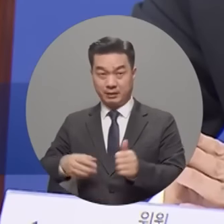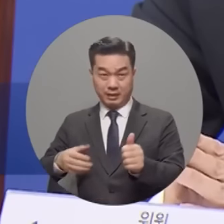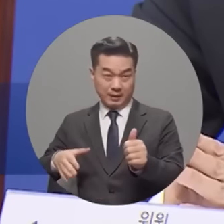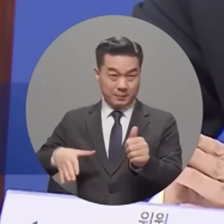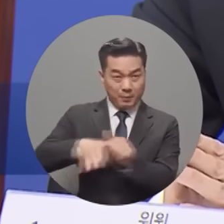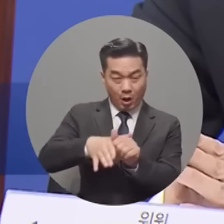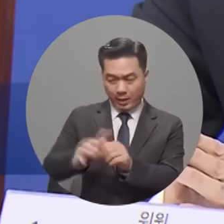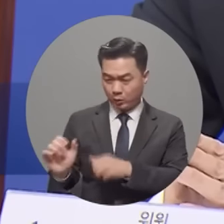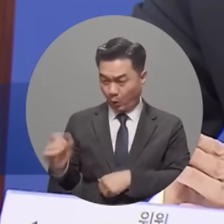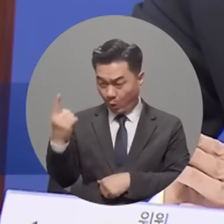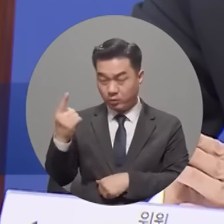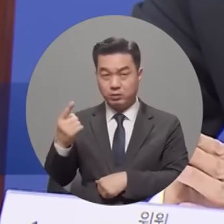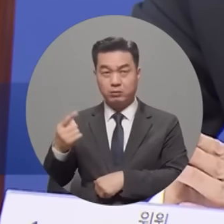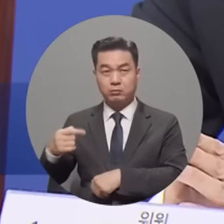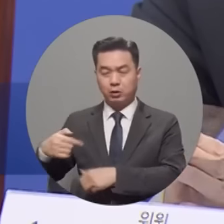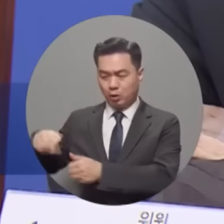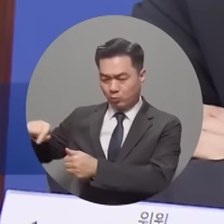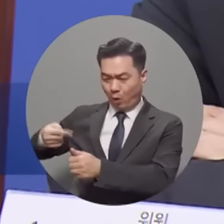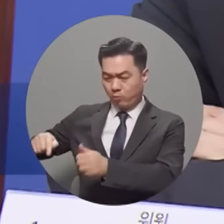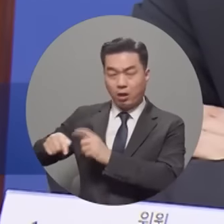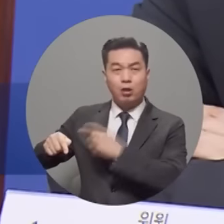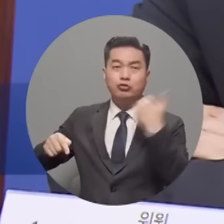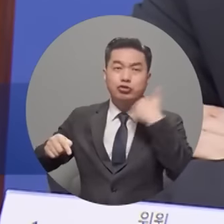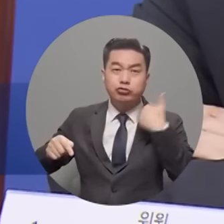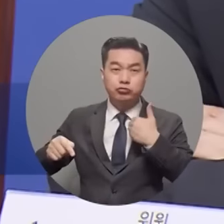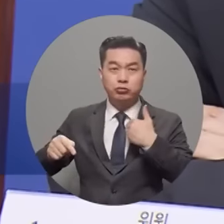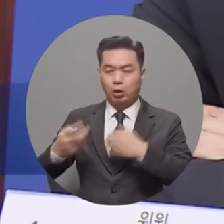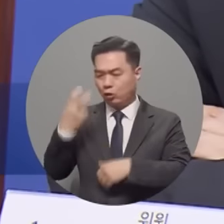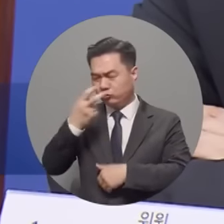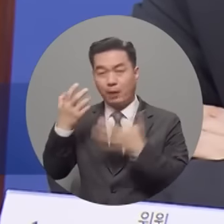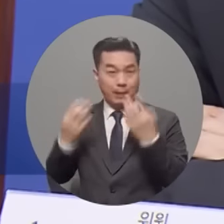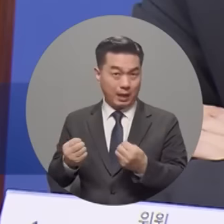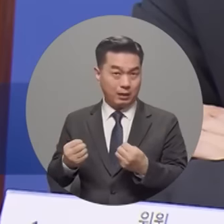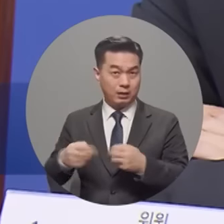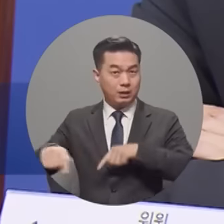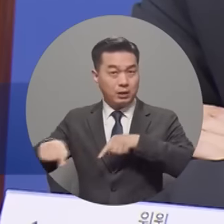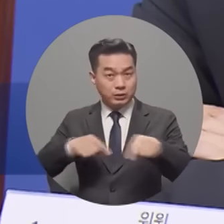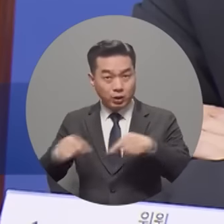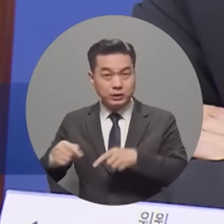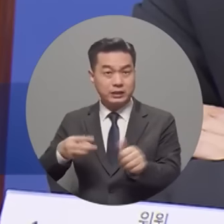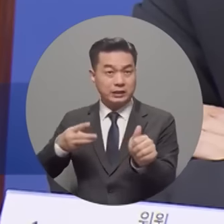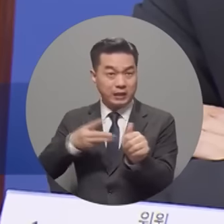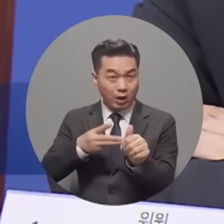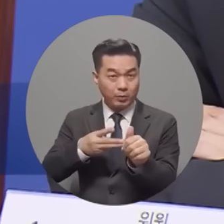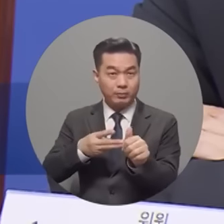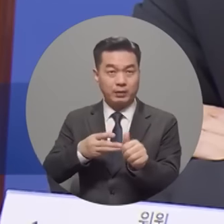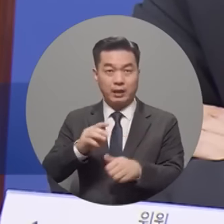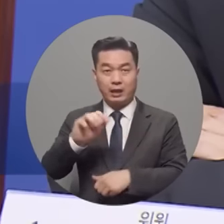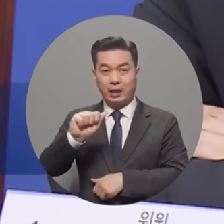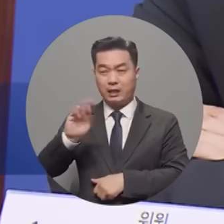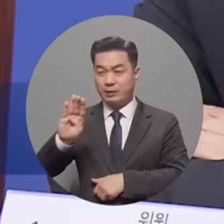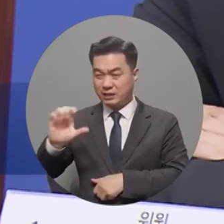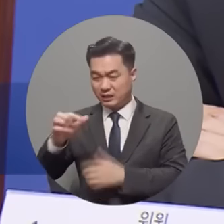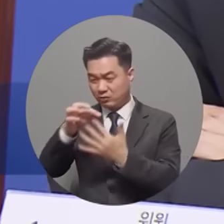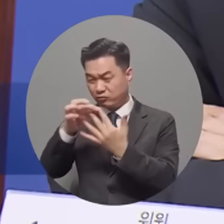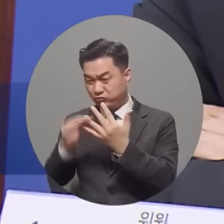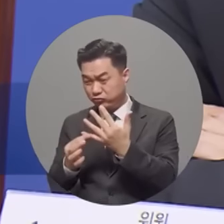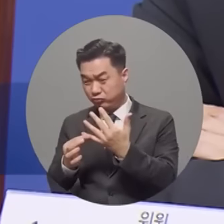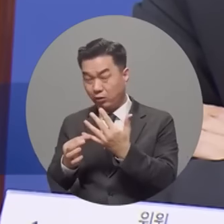대해서 수사할 게 굉장히 많습니다. 정치 테러범 수사에 대한 ABC가 망각된 그러한